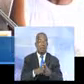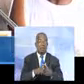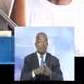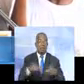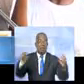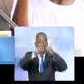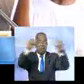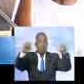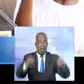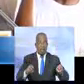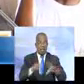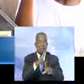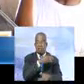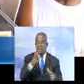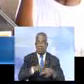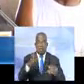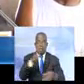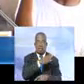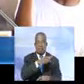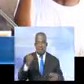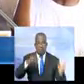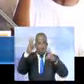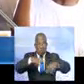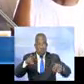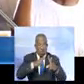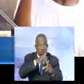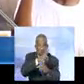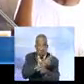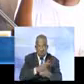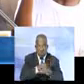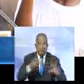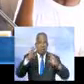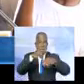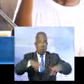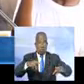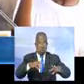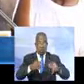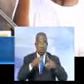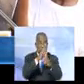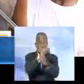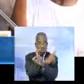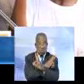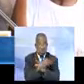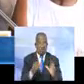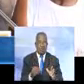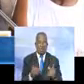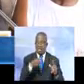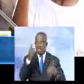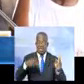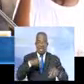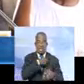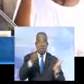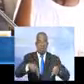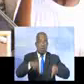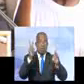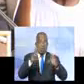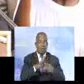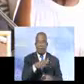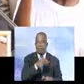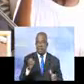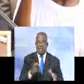intelligent de gestion de contrôle du trafic qui nous permettra, à partir d'un bureau, de